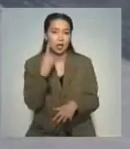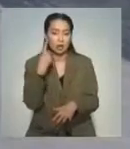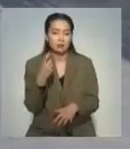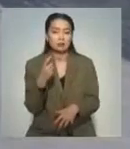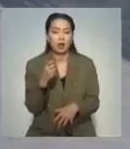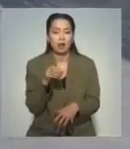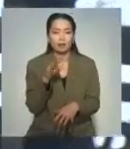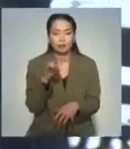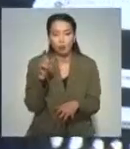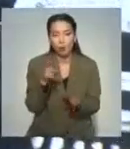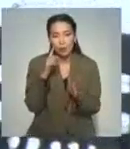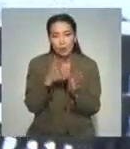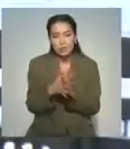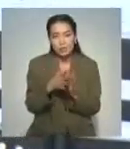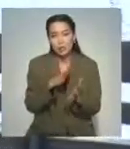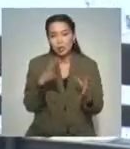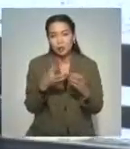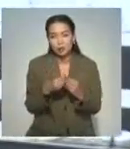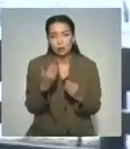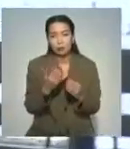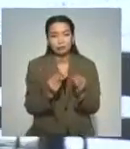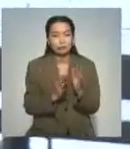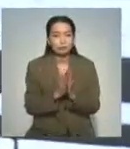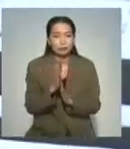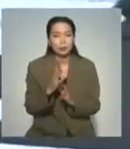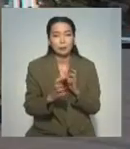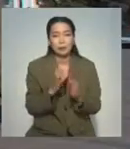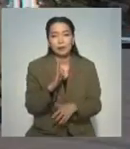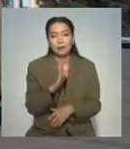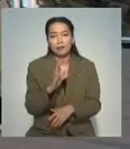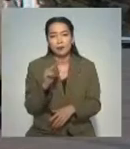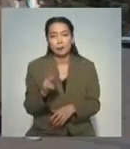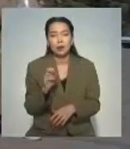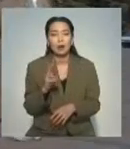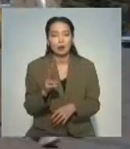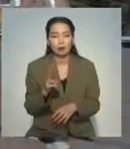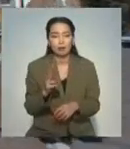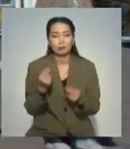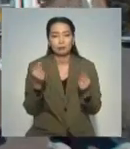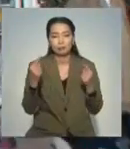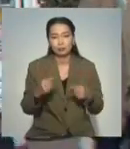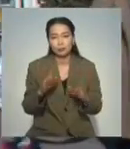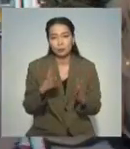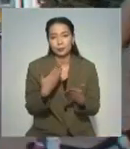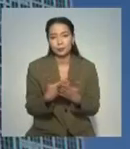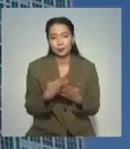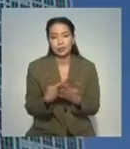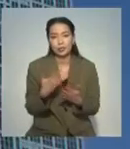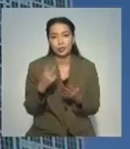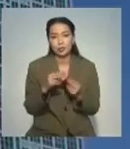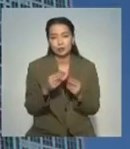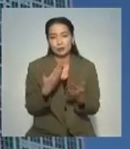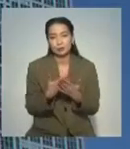авторы исследования. В результате темпы роста мирового ВВП, как ожидается, снизятся примерно на треть и составят чуть